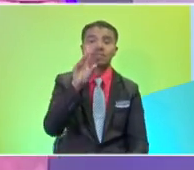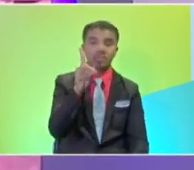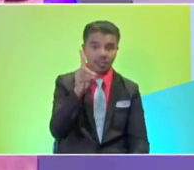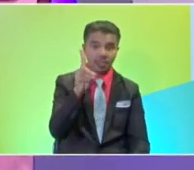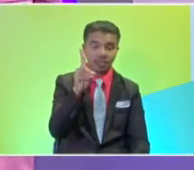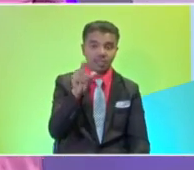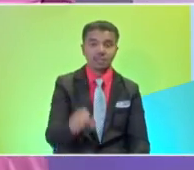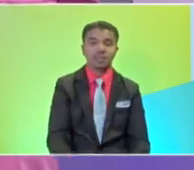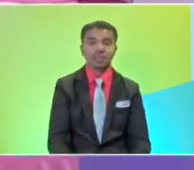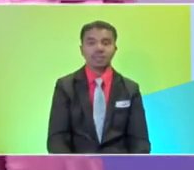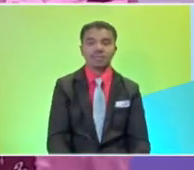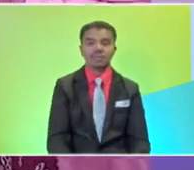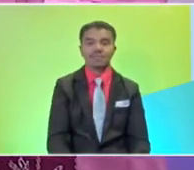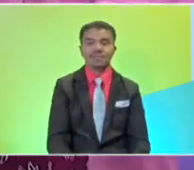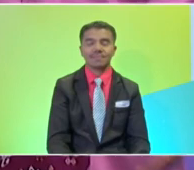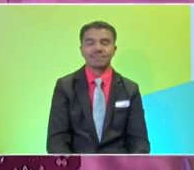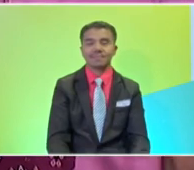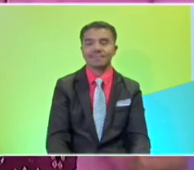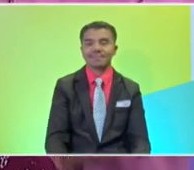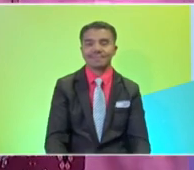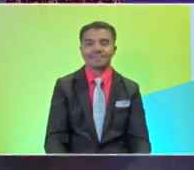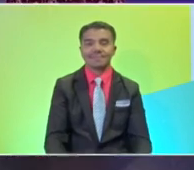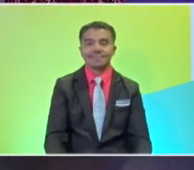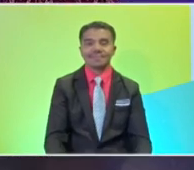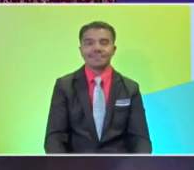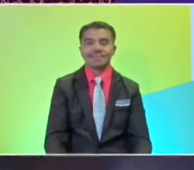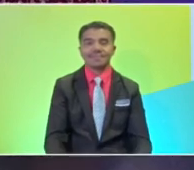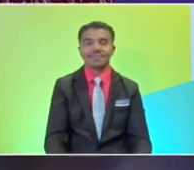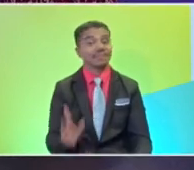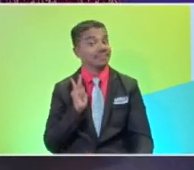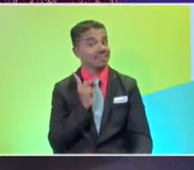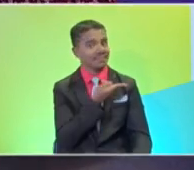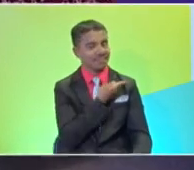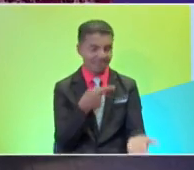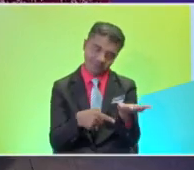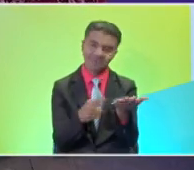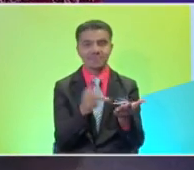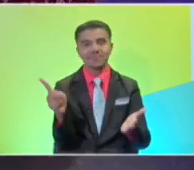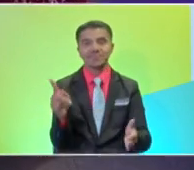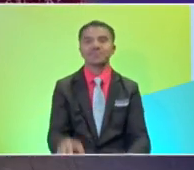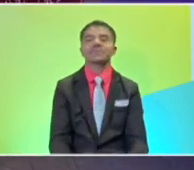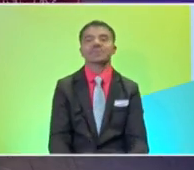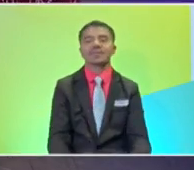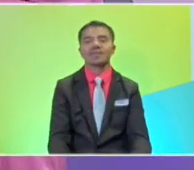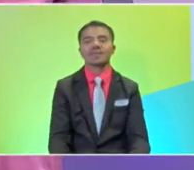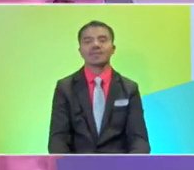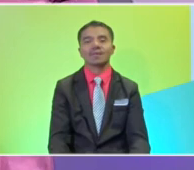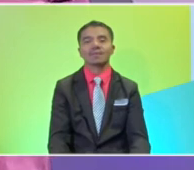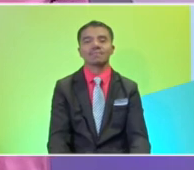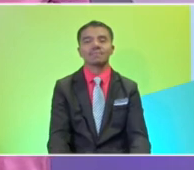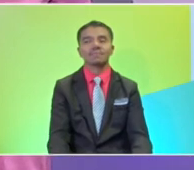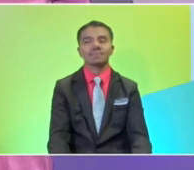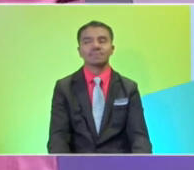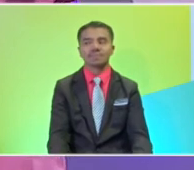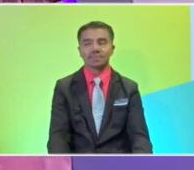kepada pihak sekolah insya-allah Aiman baik Boleh kita teruskan lagi Ustazah okey Aiman kita sambung ya okey tadi kita kata al-maraji